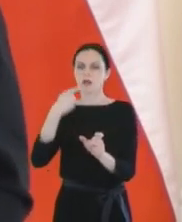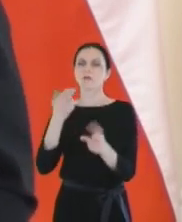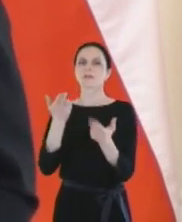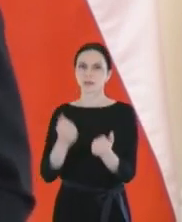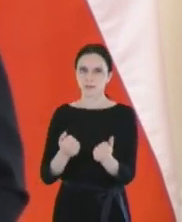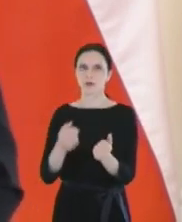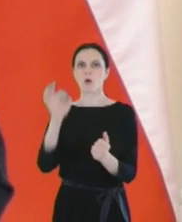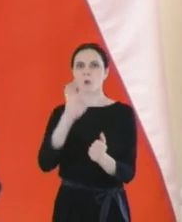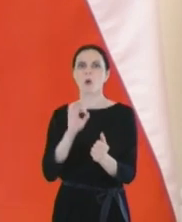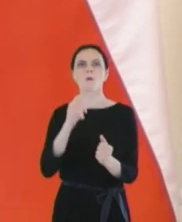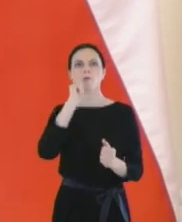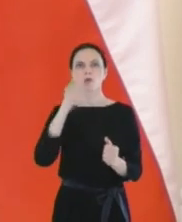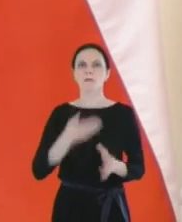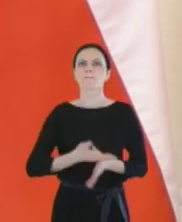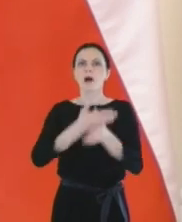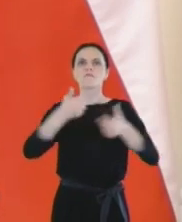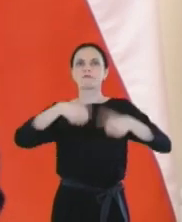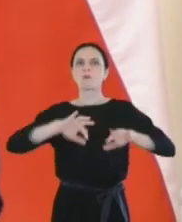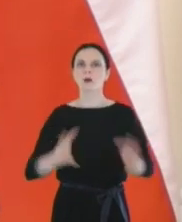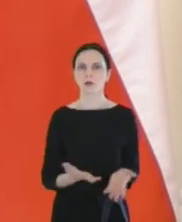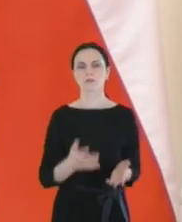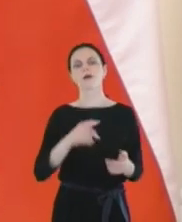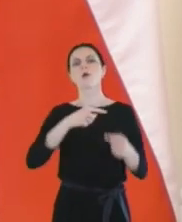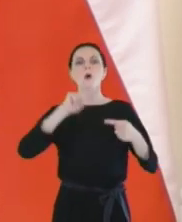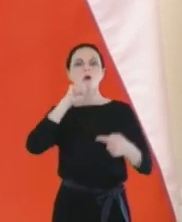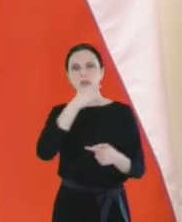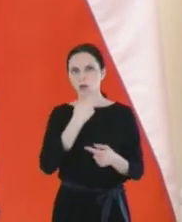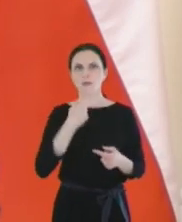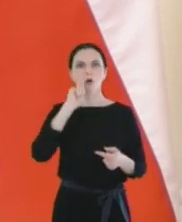pagalbą Ukrainai, ekonominę pagalbą,